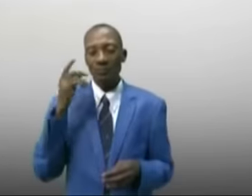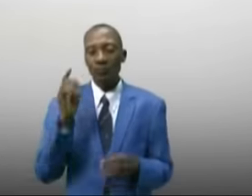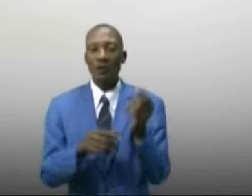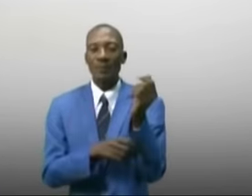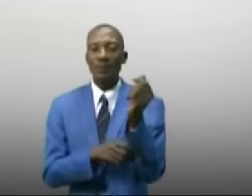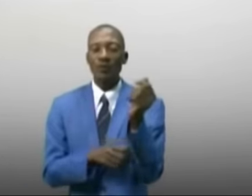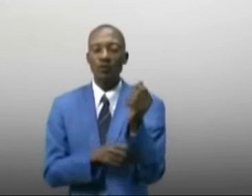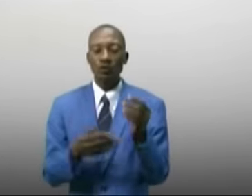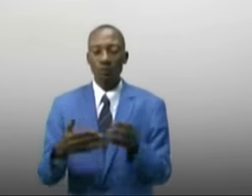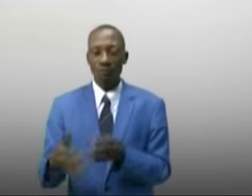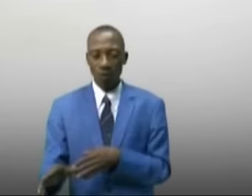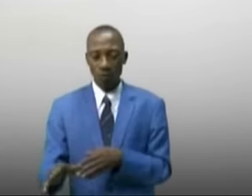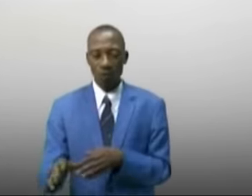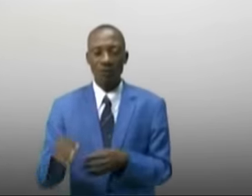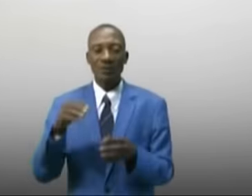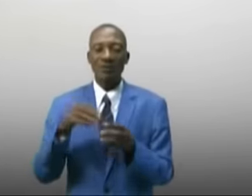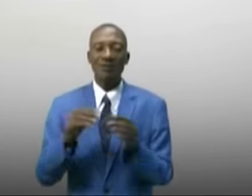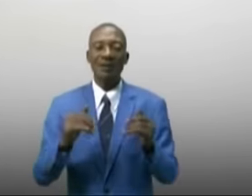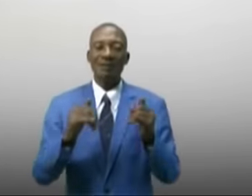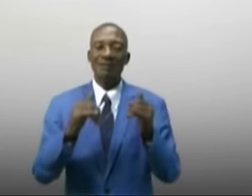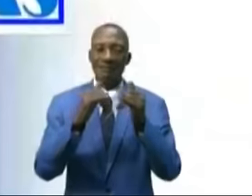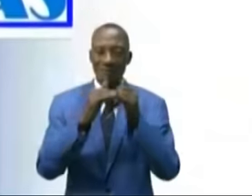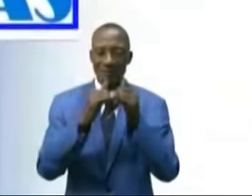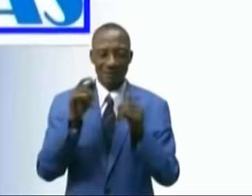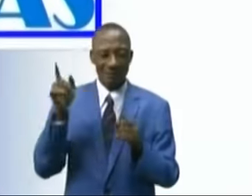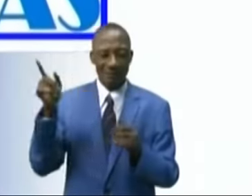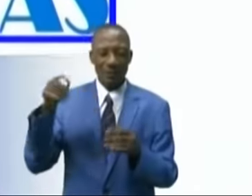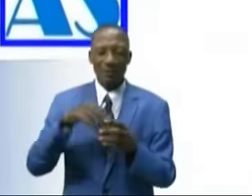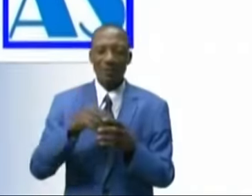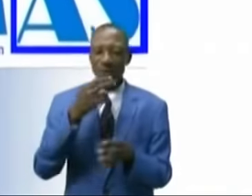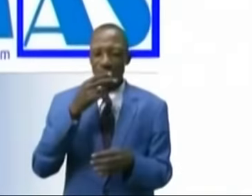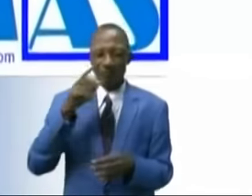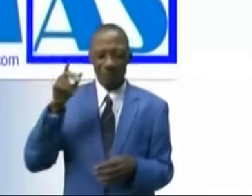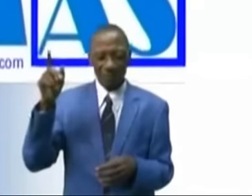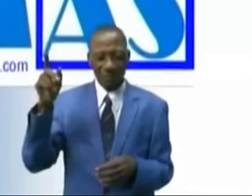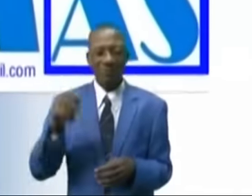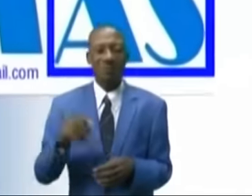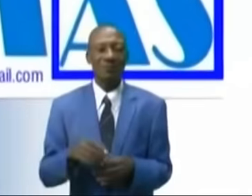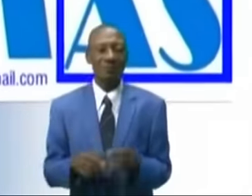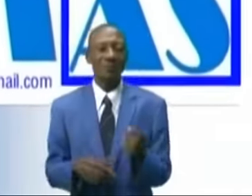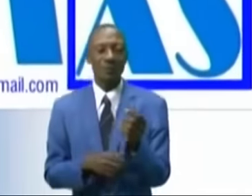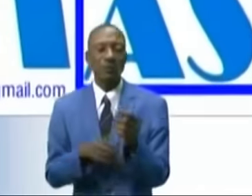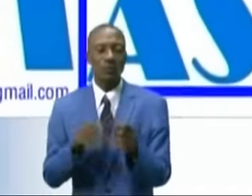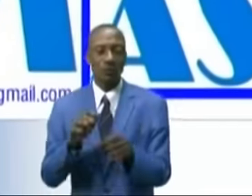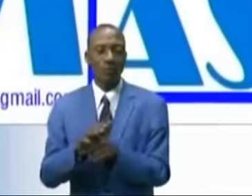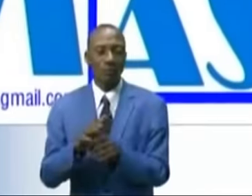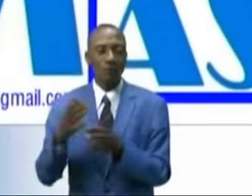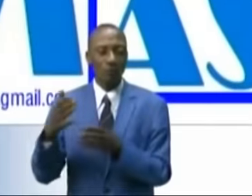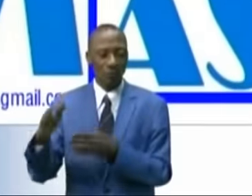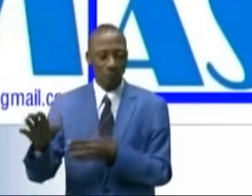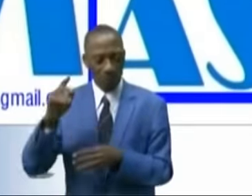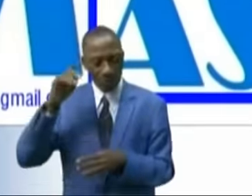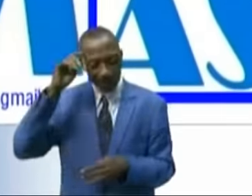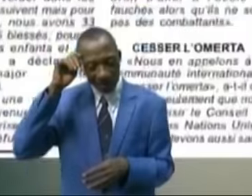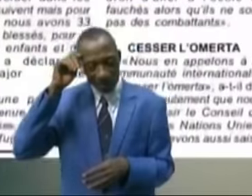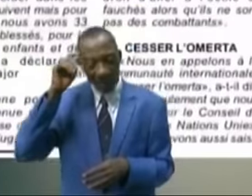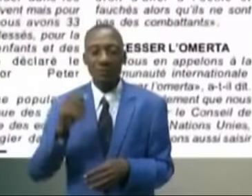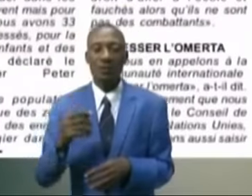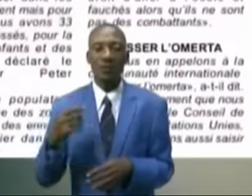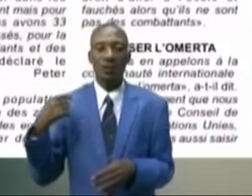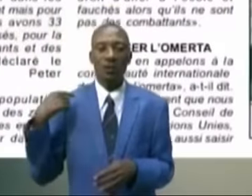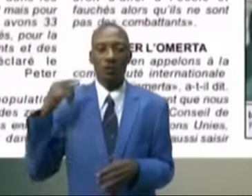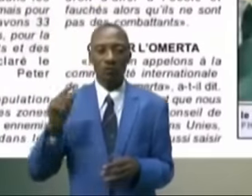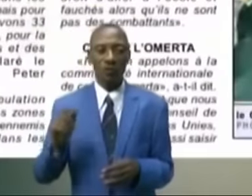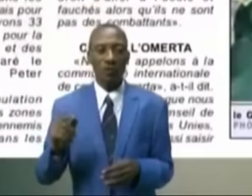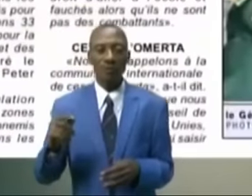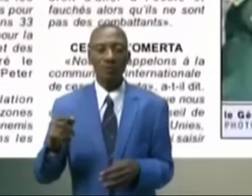le 1-23 s'alourdit. À 14 morts, titre Forum des As. Selon un dernier bilan annoncé samedi par le gouverneur